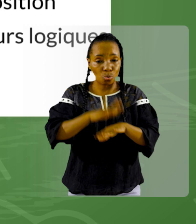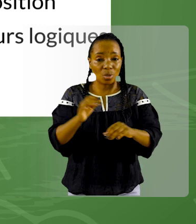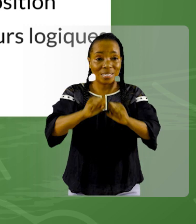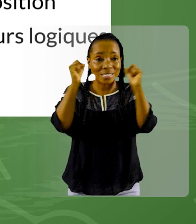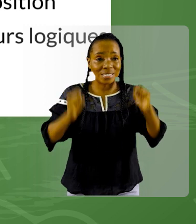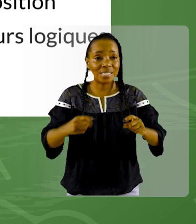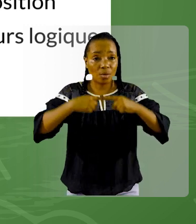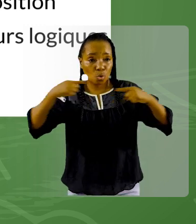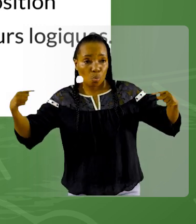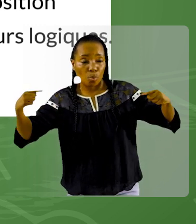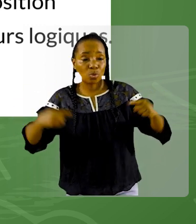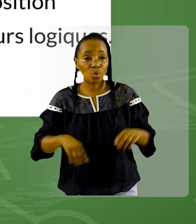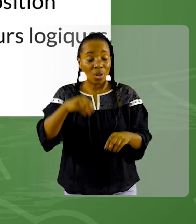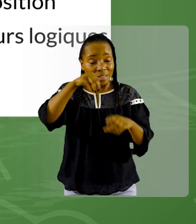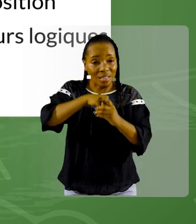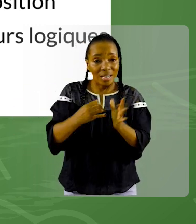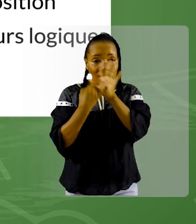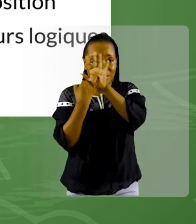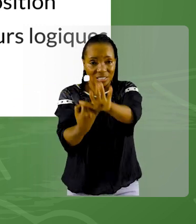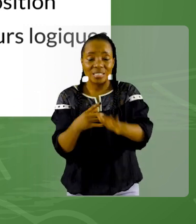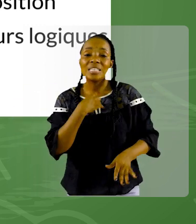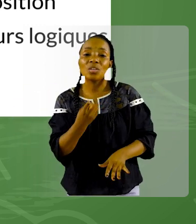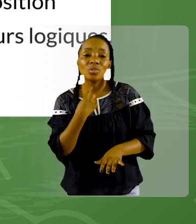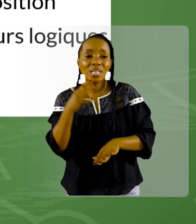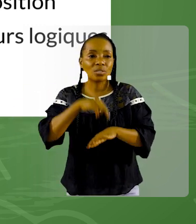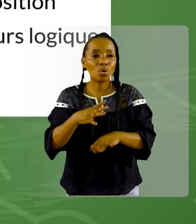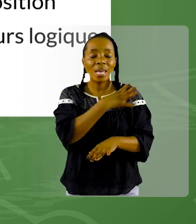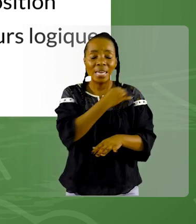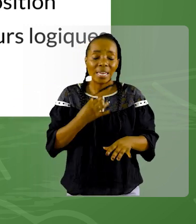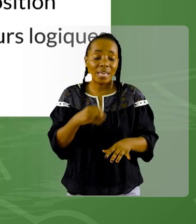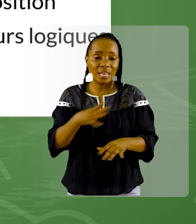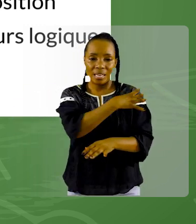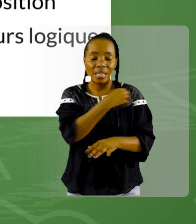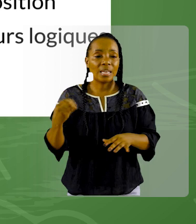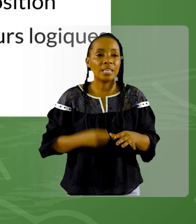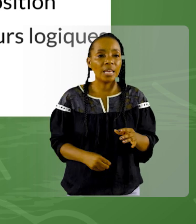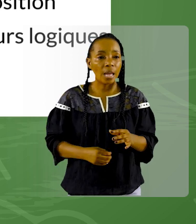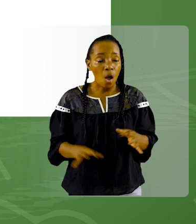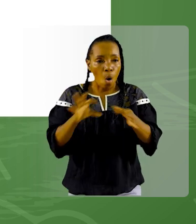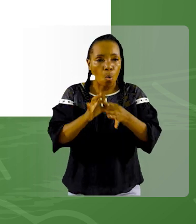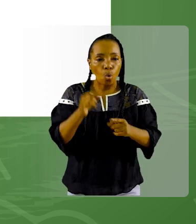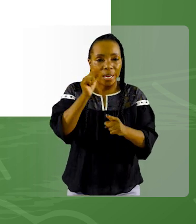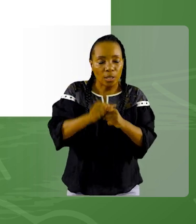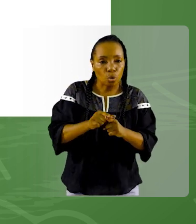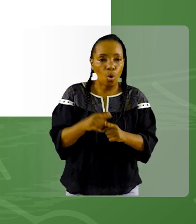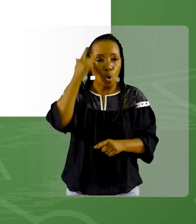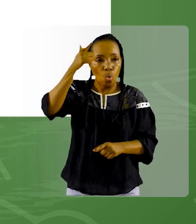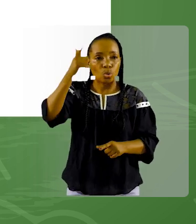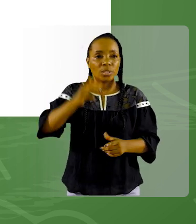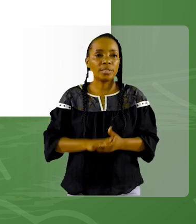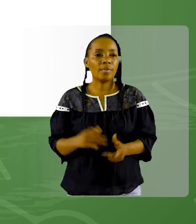indices d'énonciation et des connecteurs logiques. Alors, donc, premièrement, les indices de